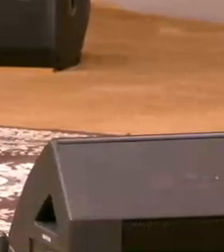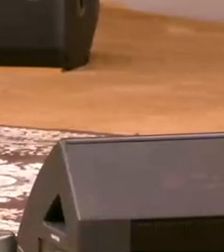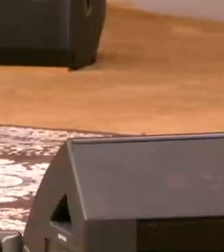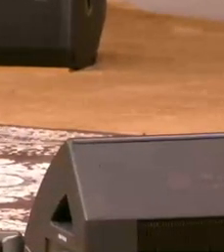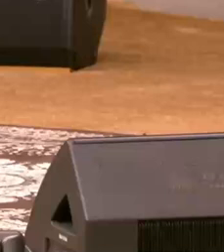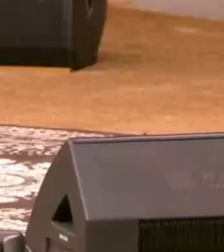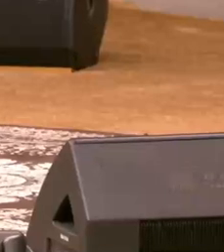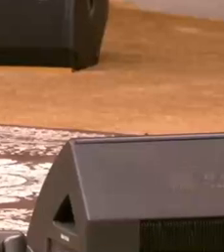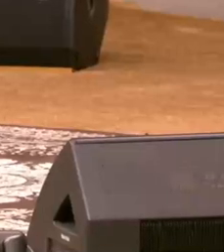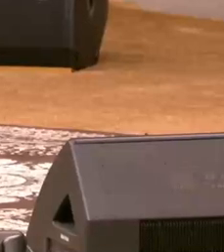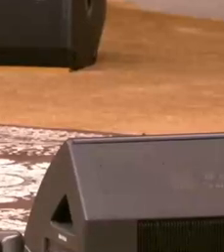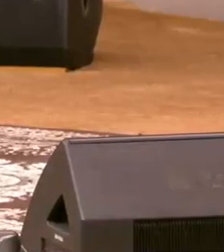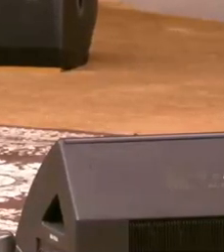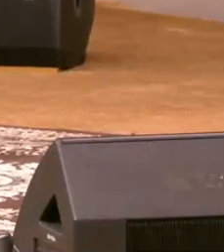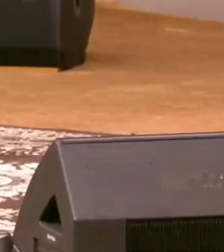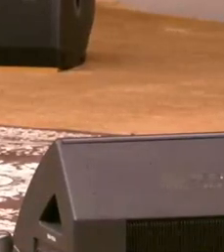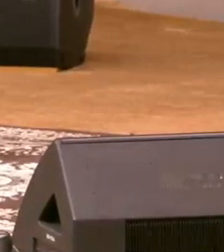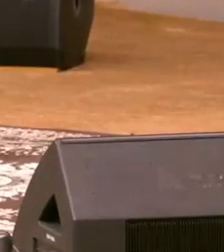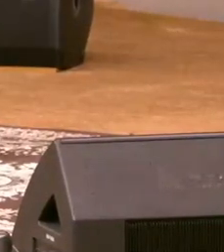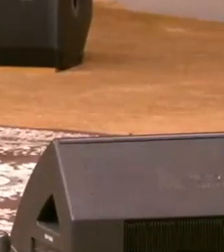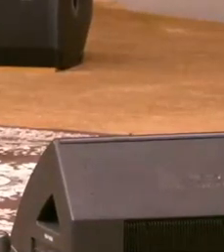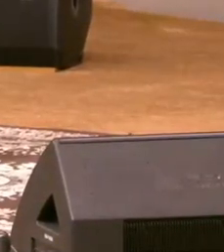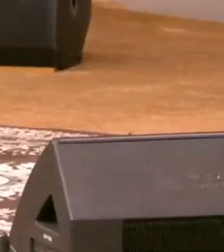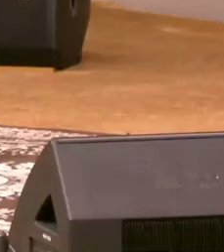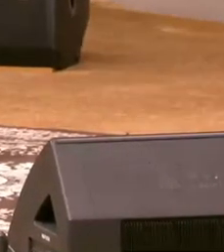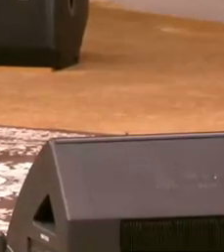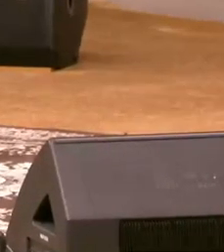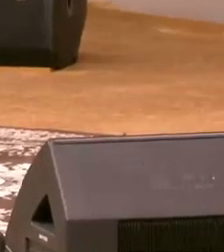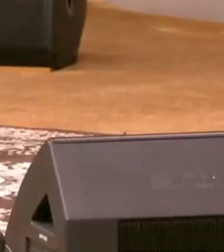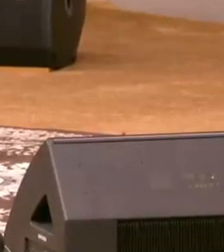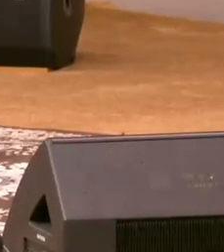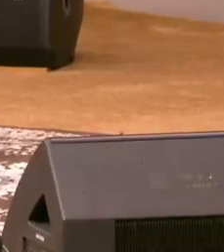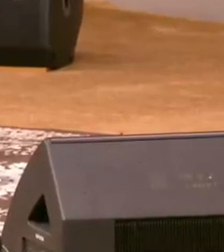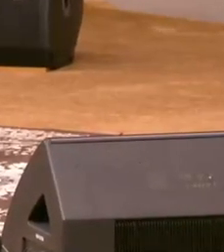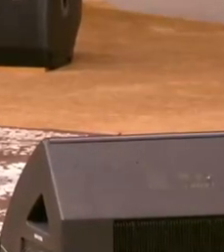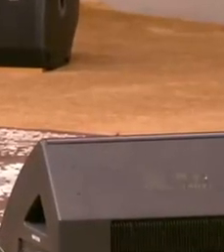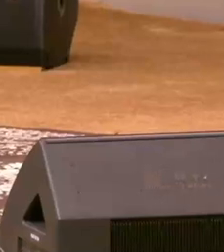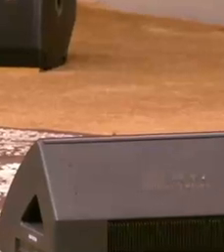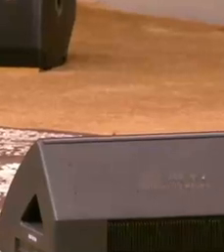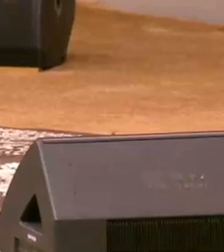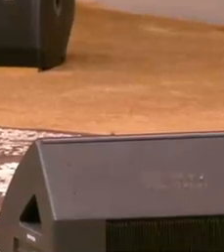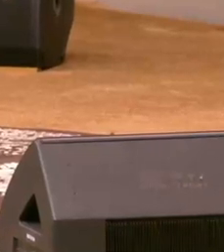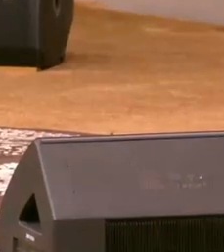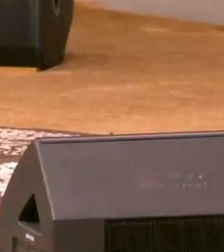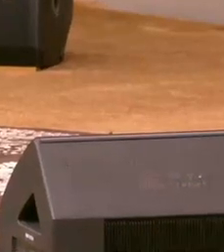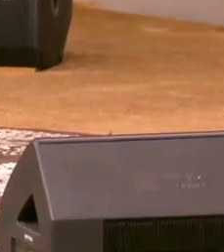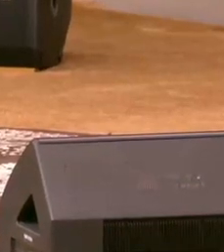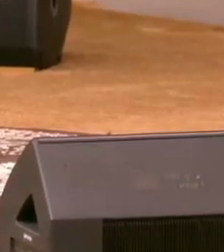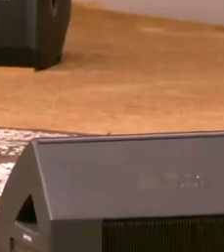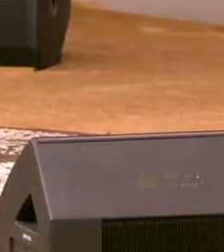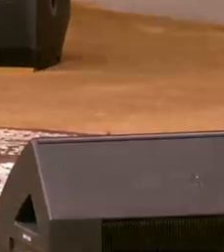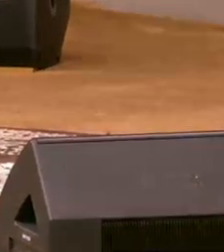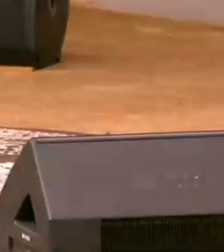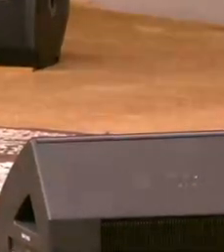qui préserve. Merci de nous avoir gardés en vie et en santé afin que nous puissions continuer